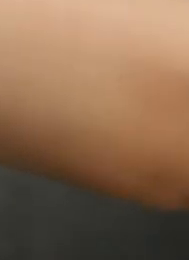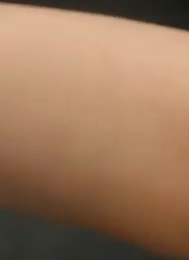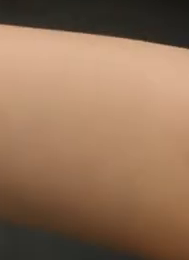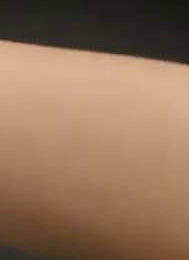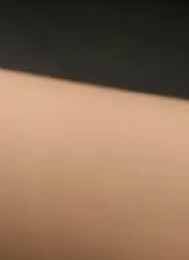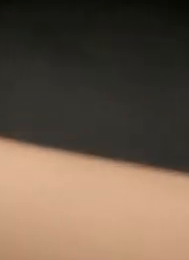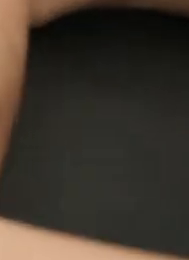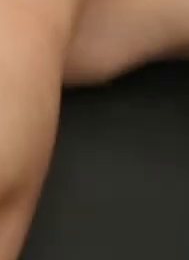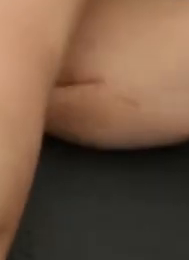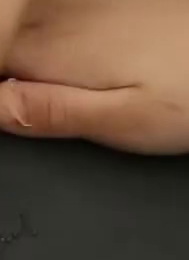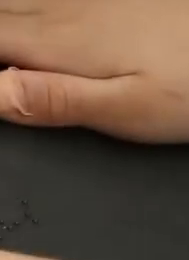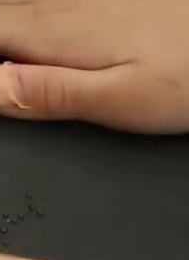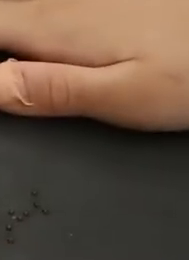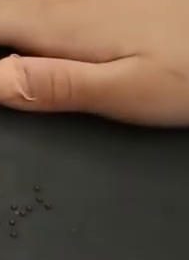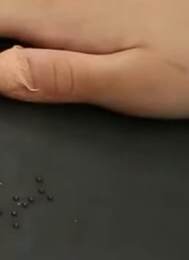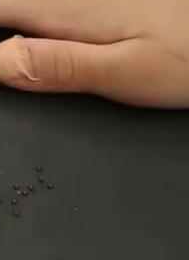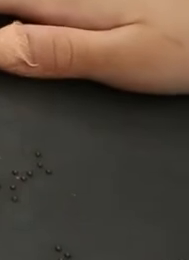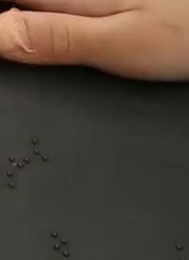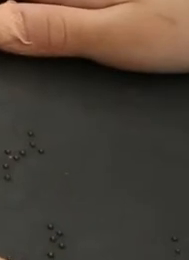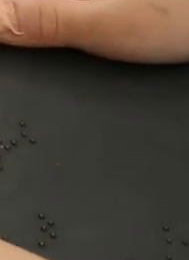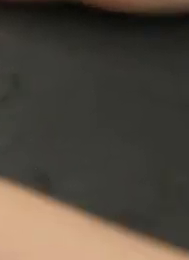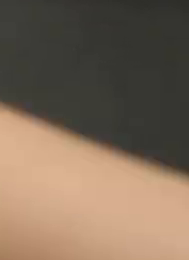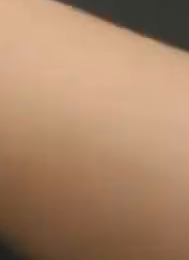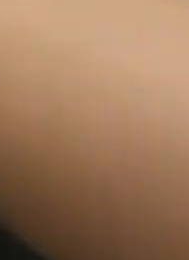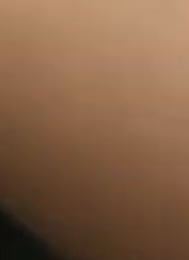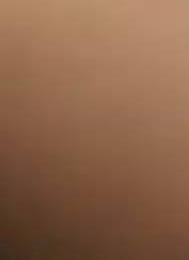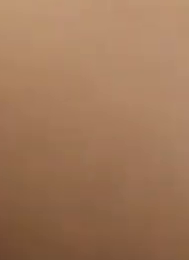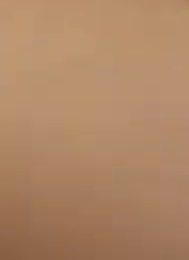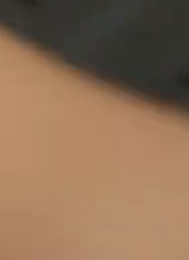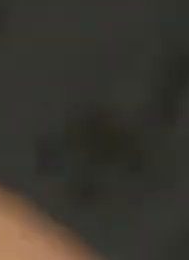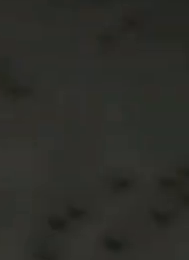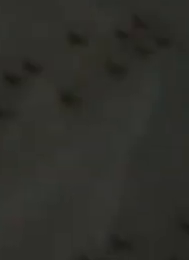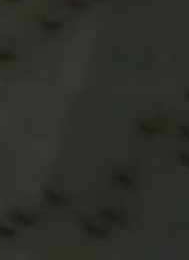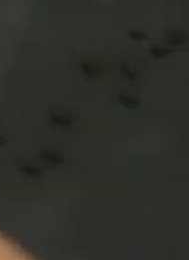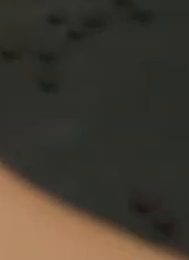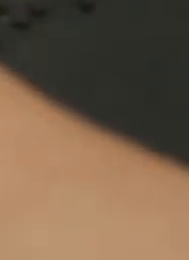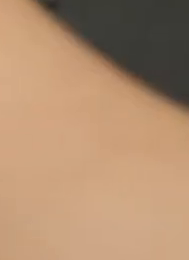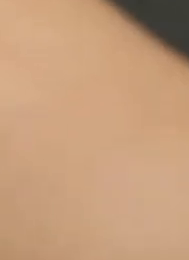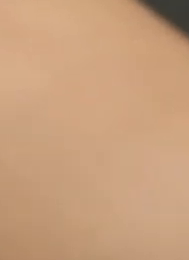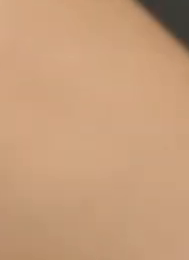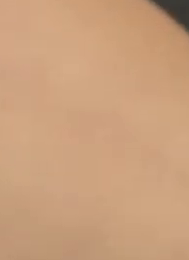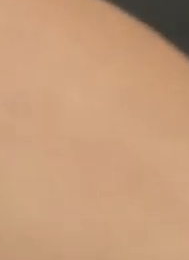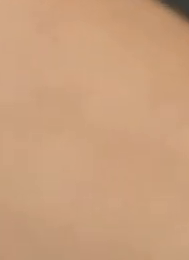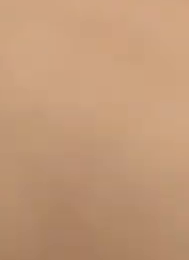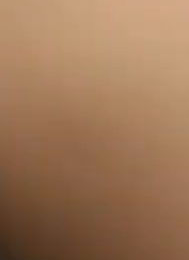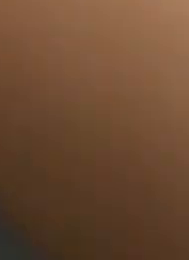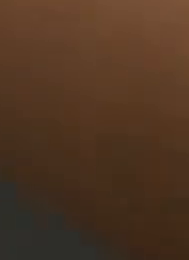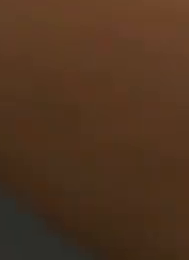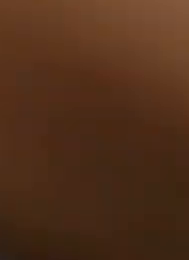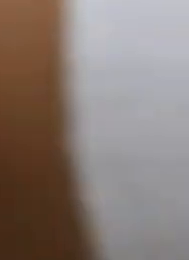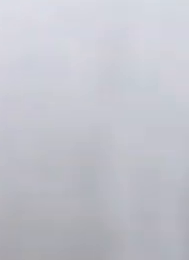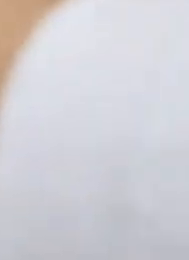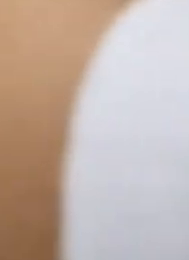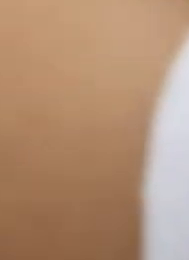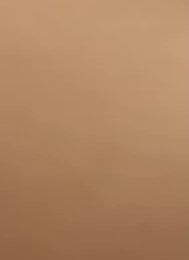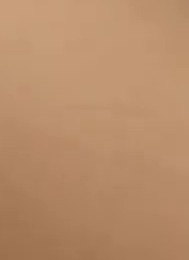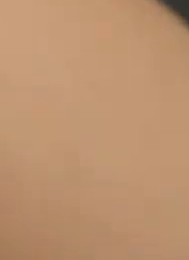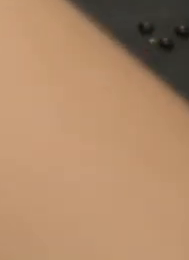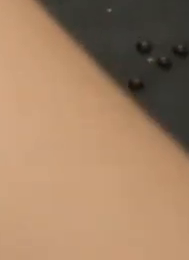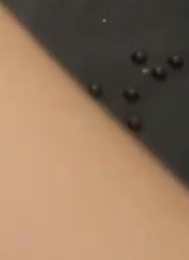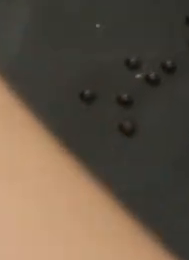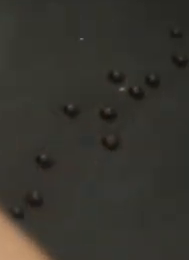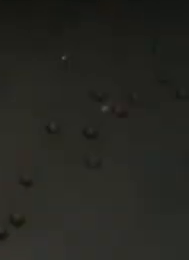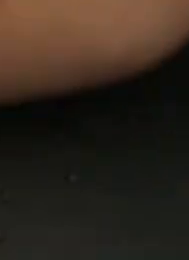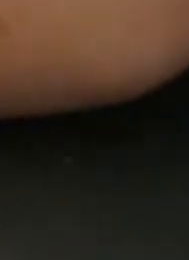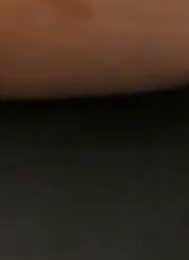퀴즈야, 퀴즈. 여기에 모양이랑 정자가 있는데 모양이 있는데 얘네가 네. 여기에 숨어 있어.